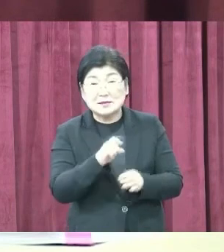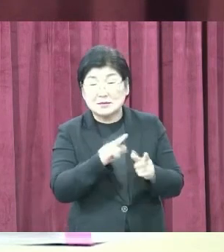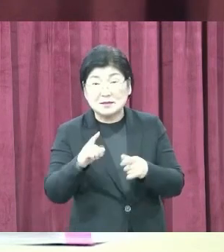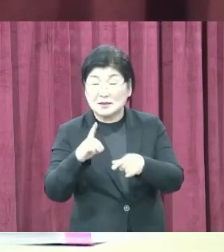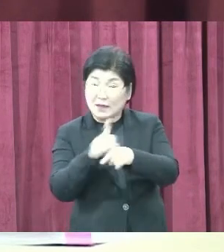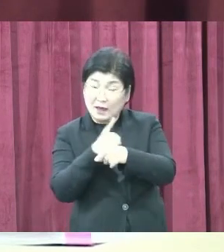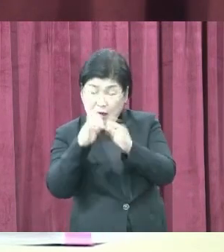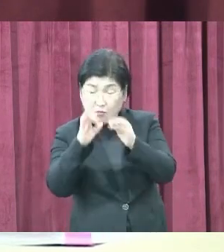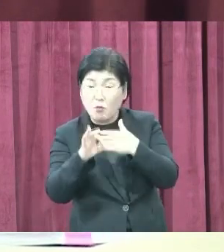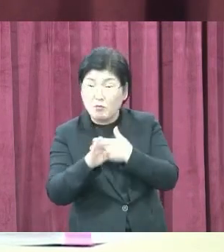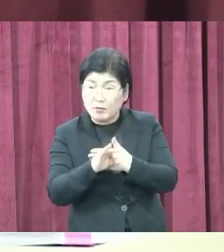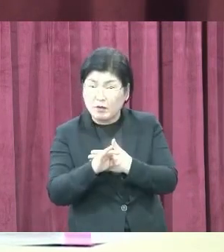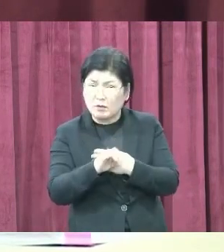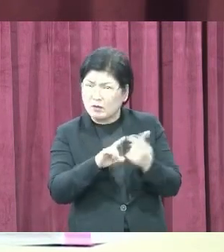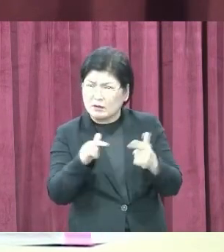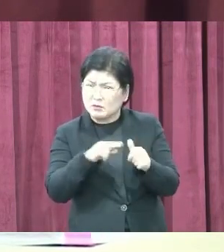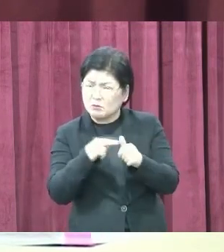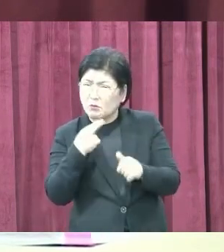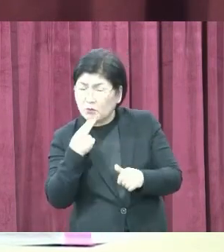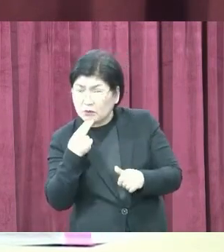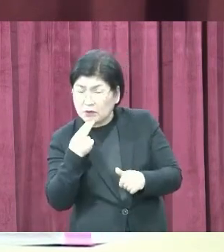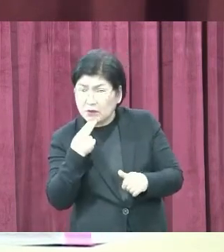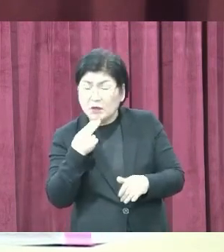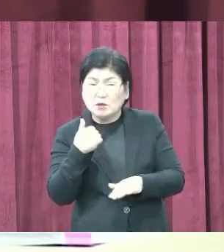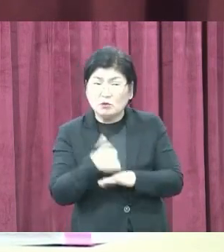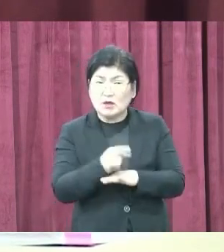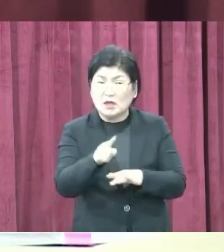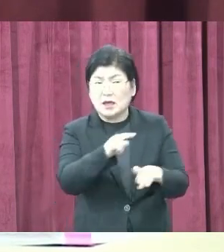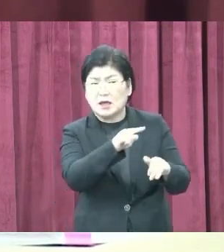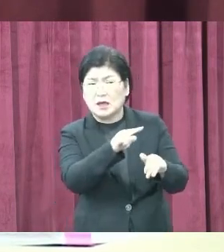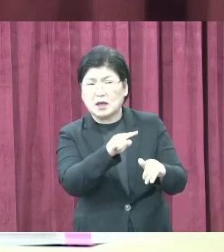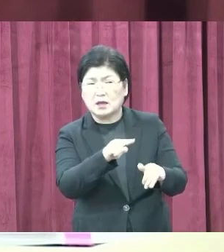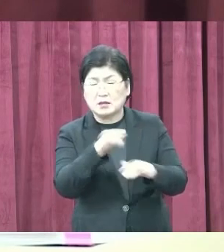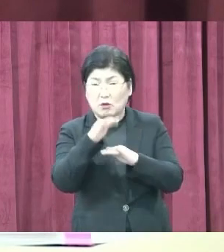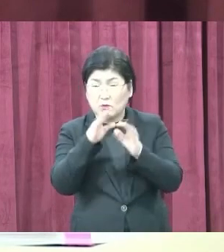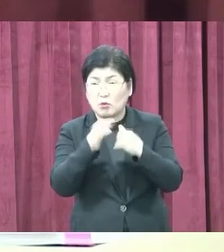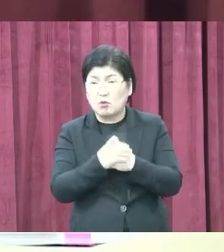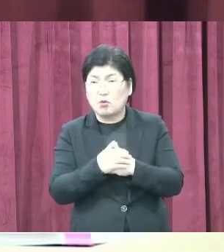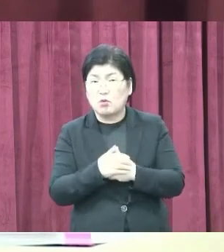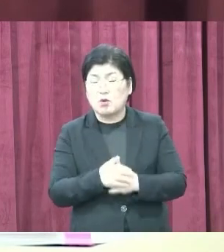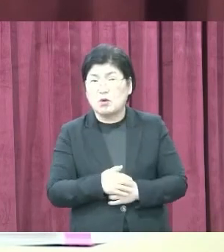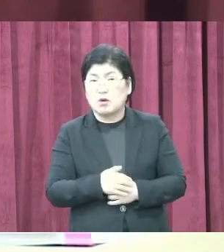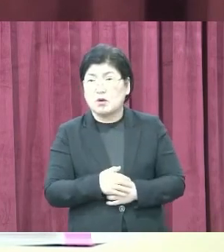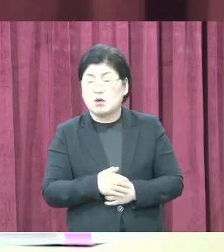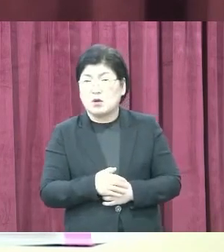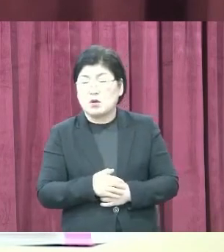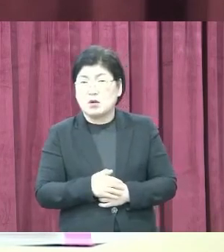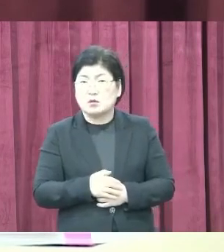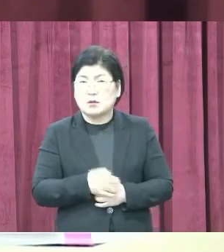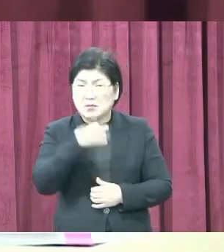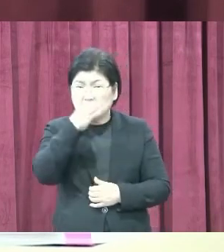그런 사회학적 팩터가 없기 때문에 장애 실태 조사를 이용을 했고요. 참 혼란스러우실 것 같아요. 아까